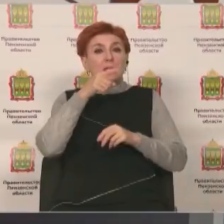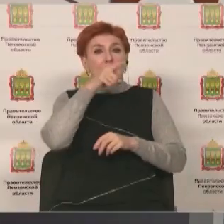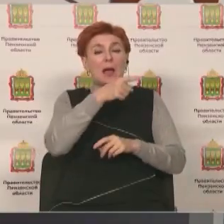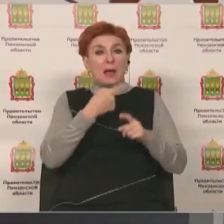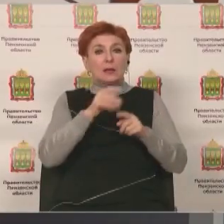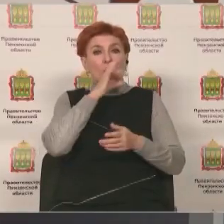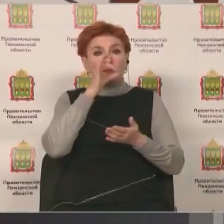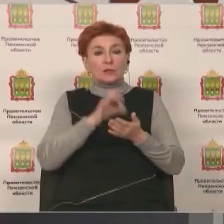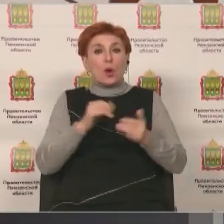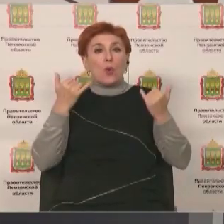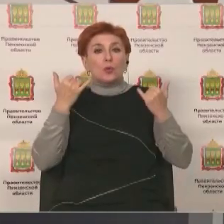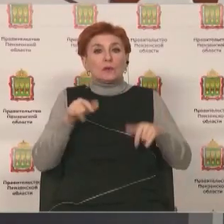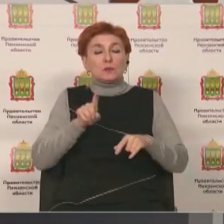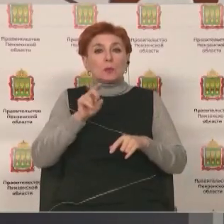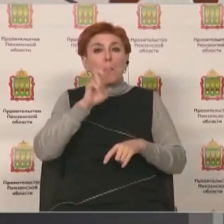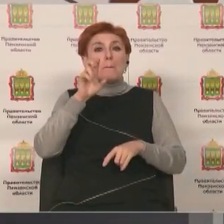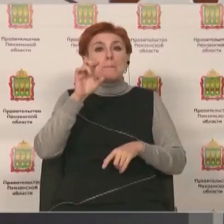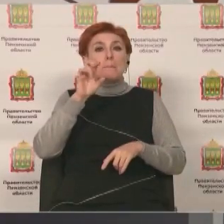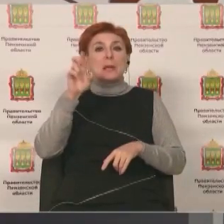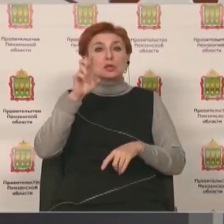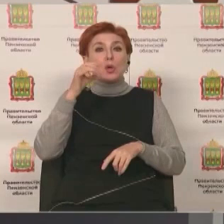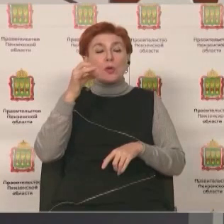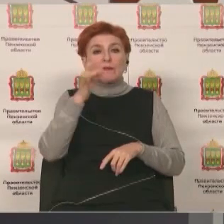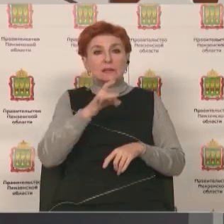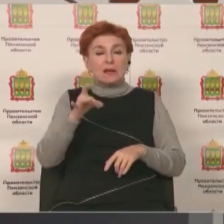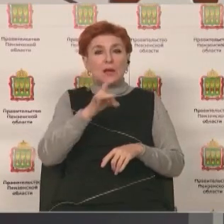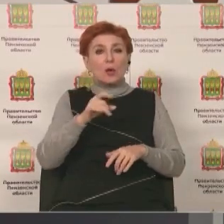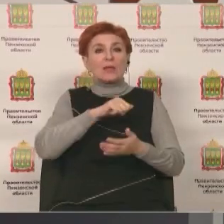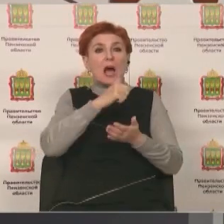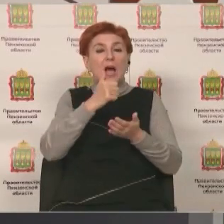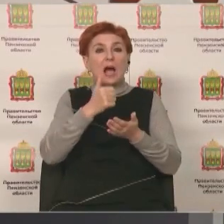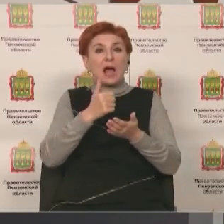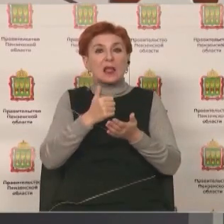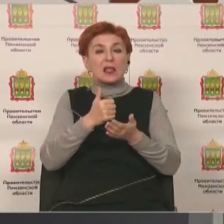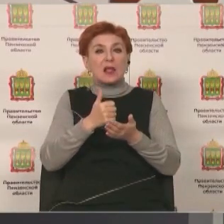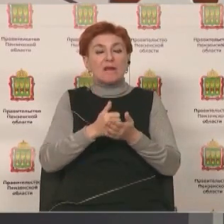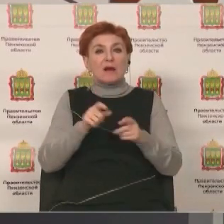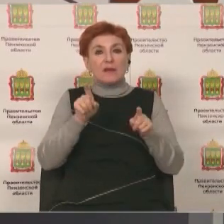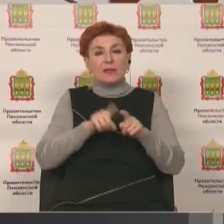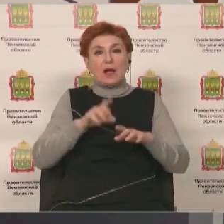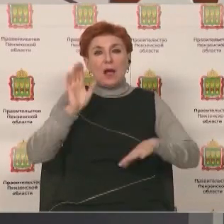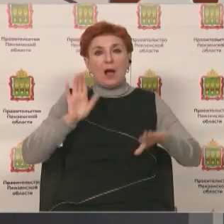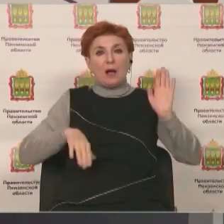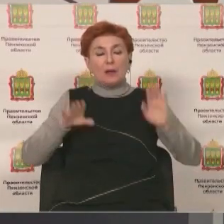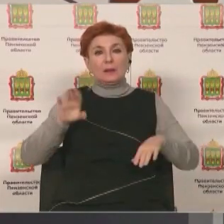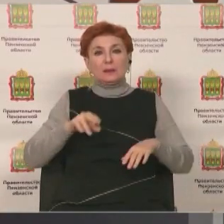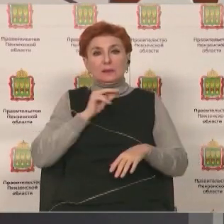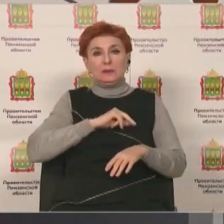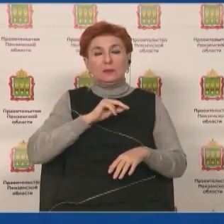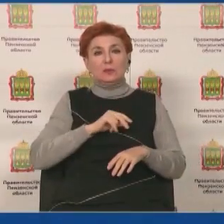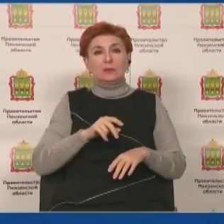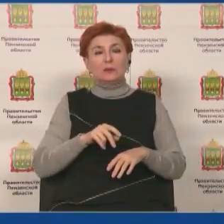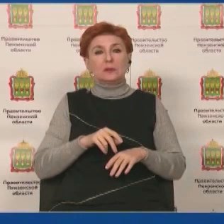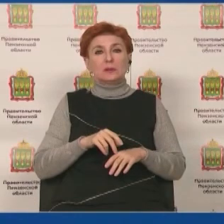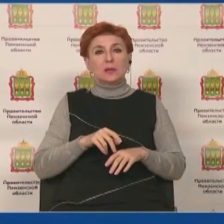Я удивлен, почему в Бессоновке, значит, глава пока так достаточно спустя рукава к этому вопросу относится. Еще